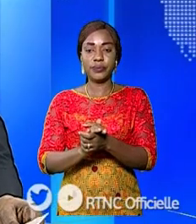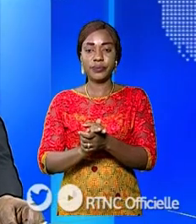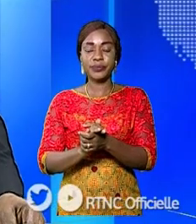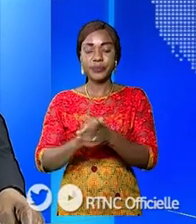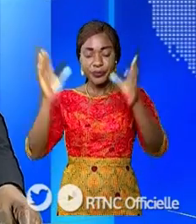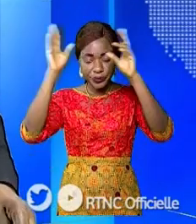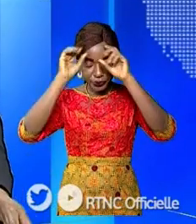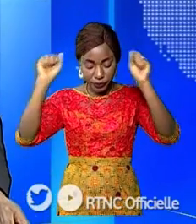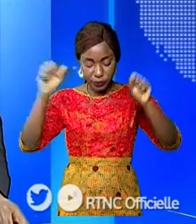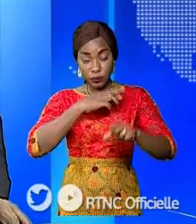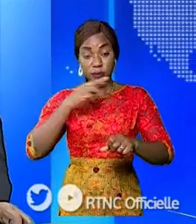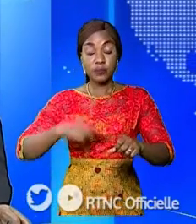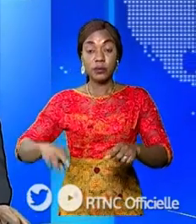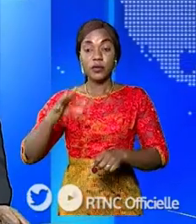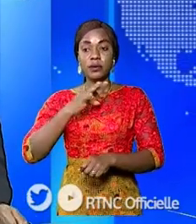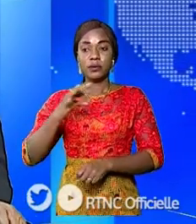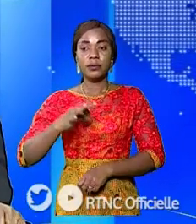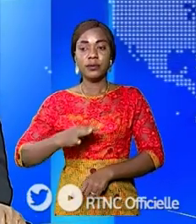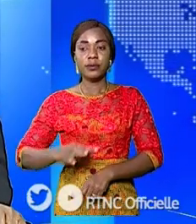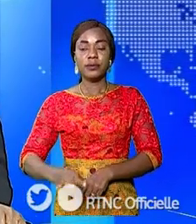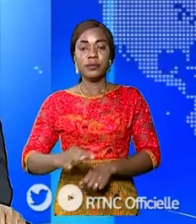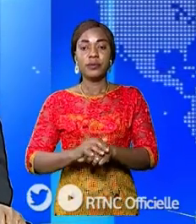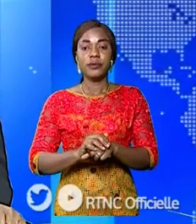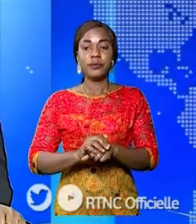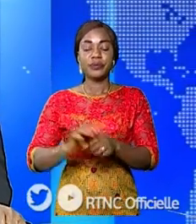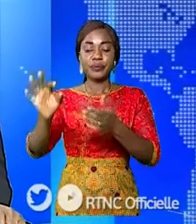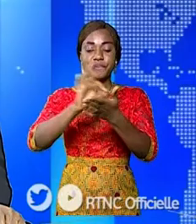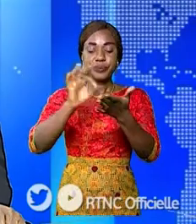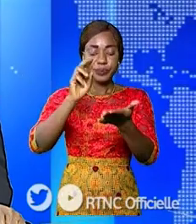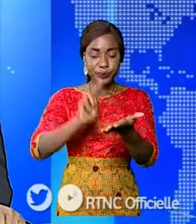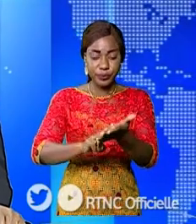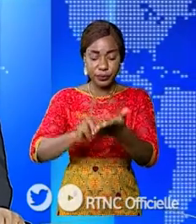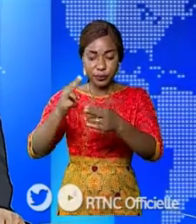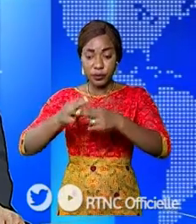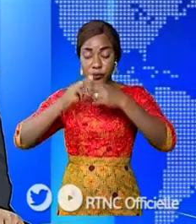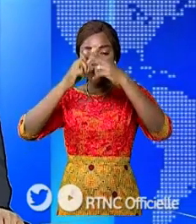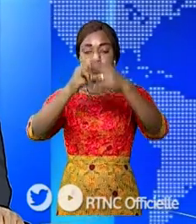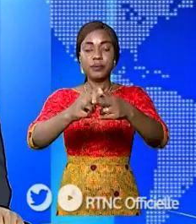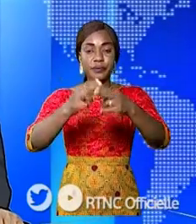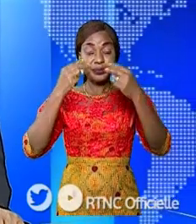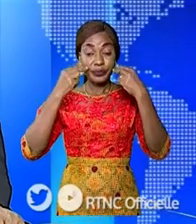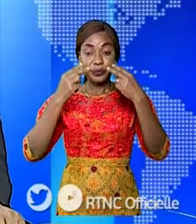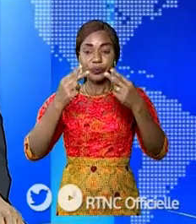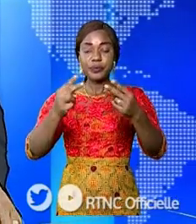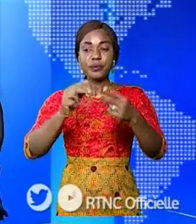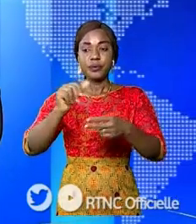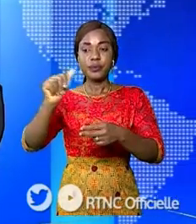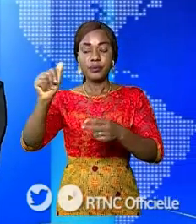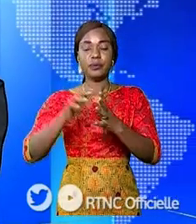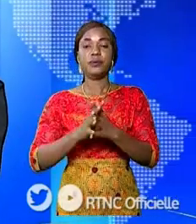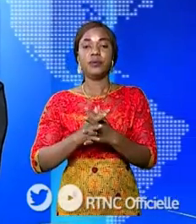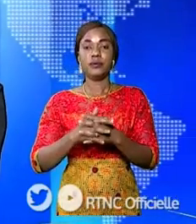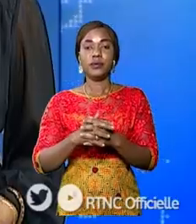Le président de la République, Félix-Antoine Tshisekedi Tshilombo, a signé une série d'ordonnances dont voici la teneur avec Tina